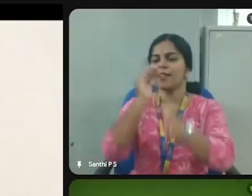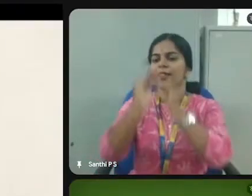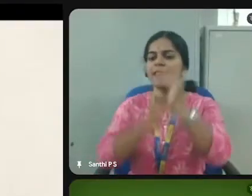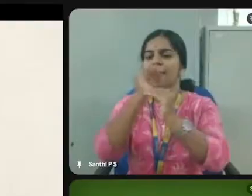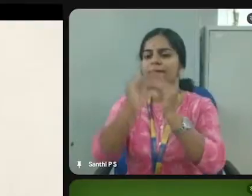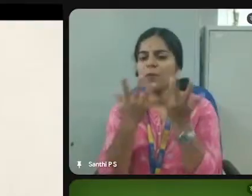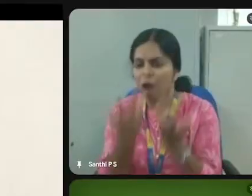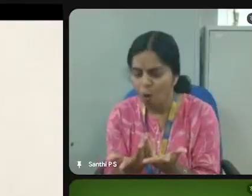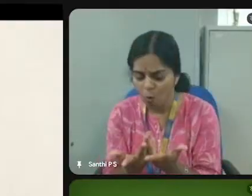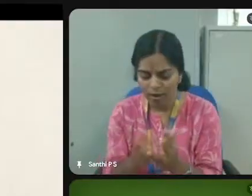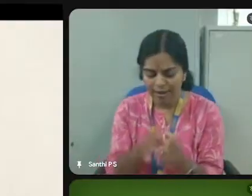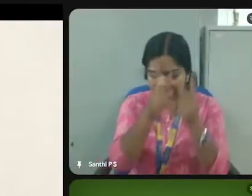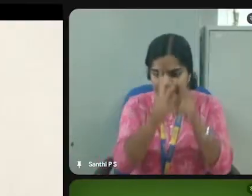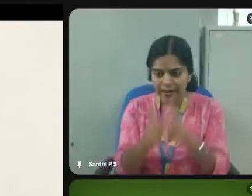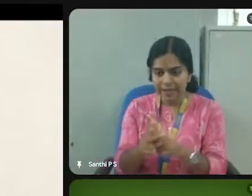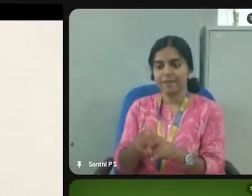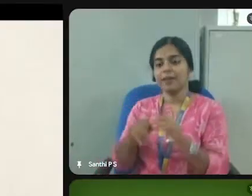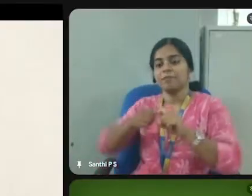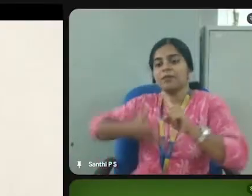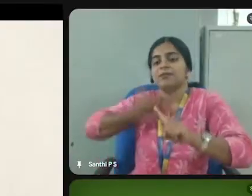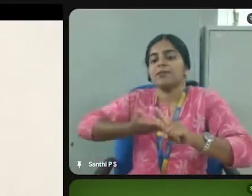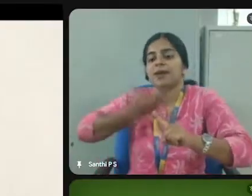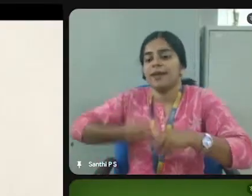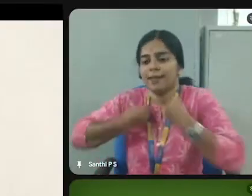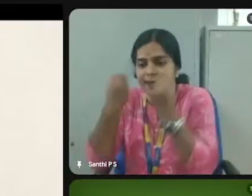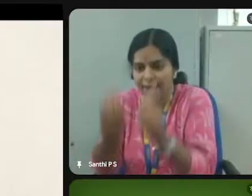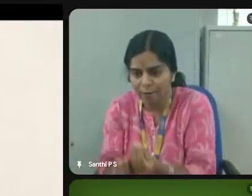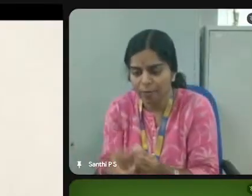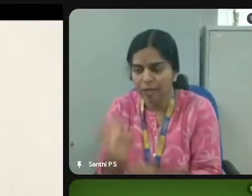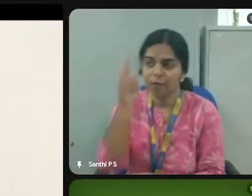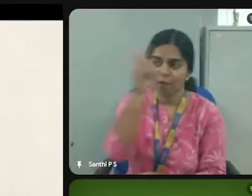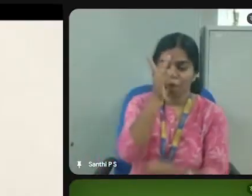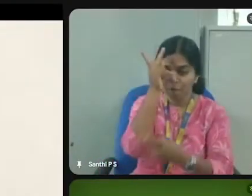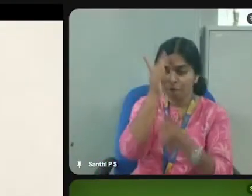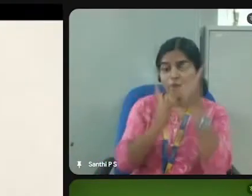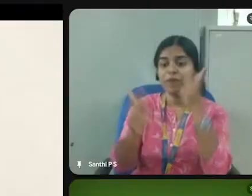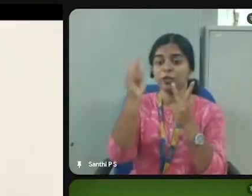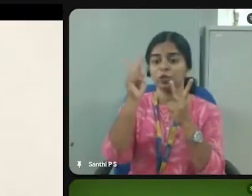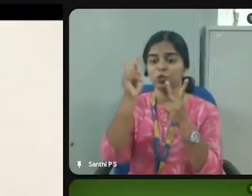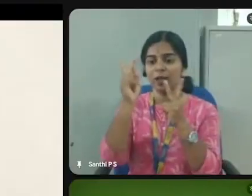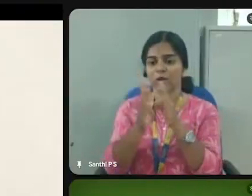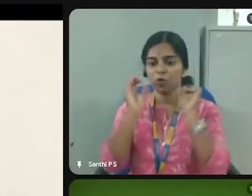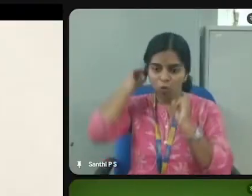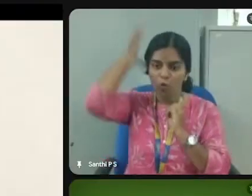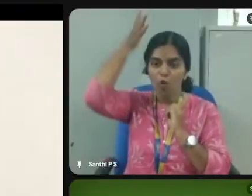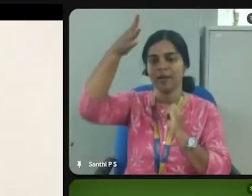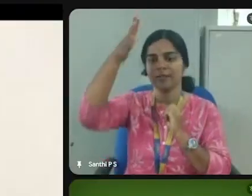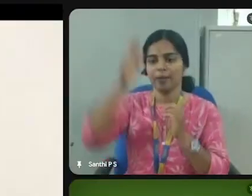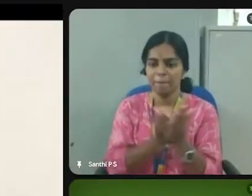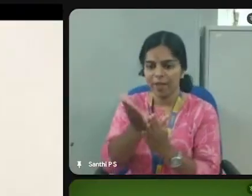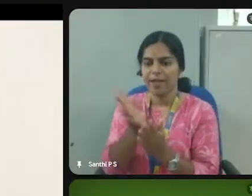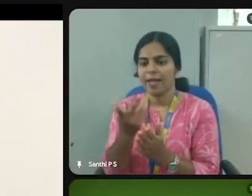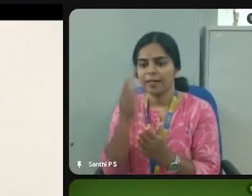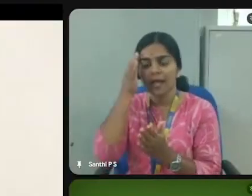സ്കിൽസ് ആണ്. സോ വിഷ്വൽ പെർസെപ്ഷൻ സ്കിൽസ് എന്ന് പറയുമ്പം അതിൽ വരുന്ന വിഷ്വൽ അറ്റൻഷൻ, വിഷ്വൽ കോഗ്നിഷൻ, അതായത് കുട്ടിക്ക്